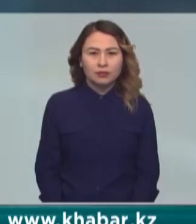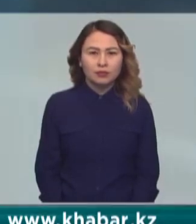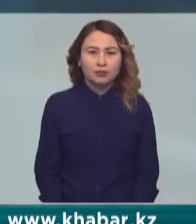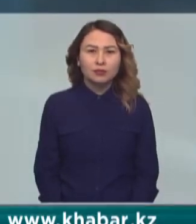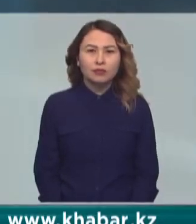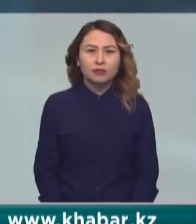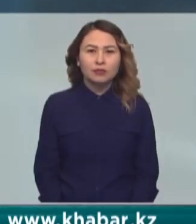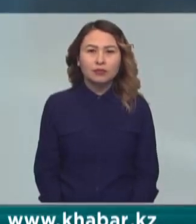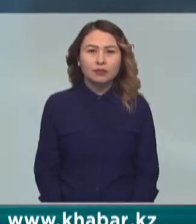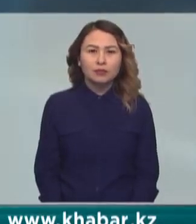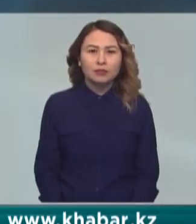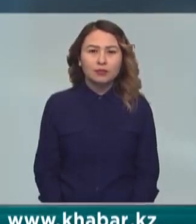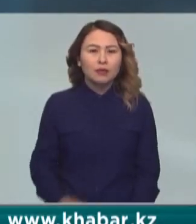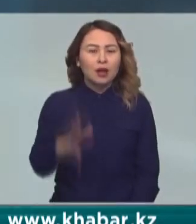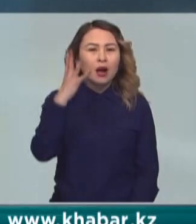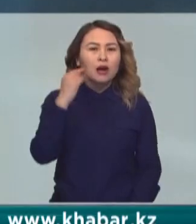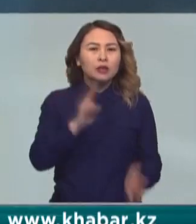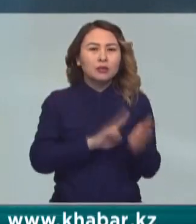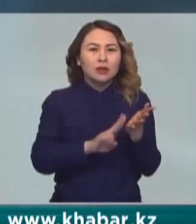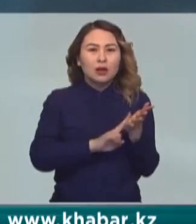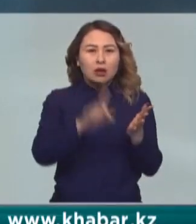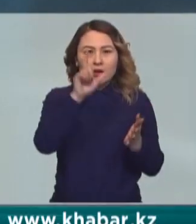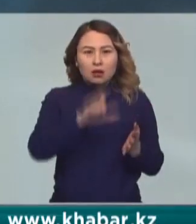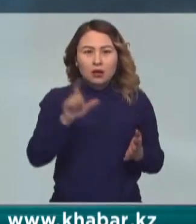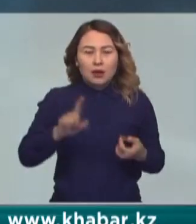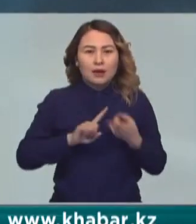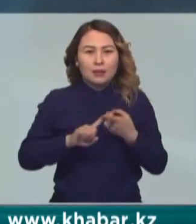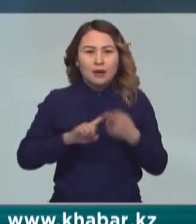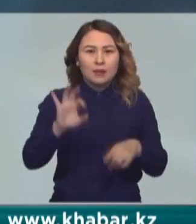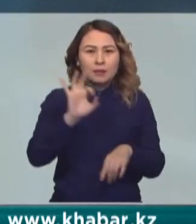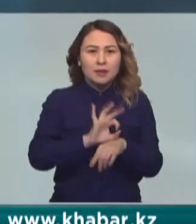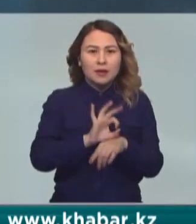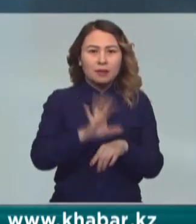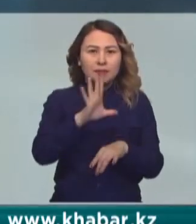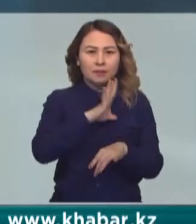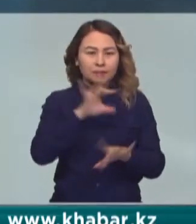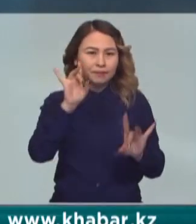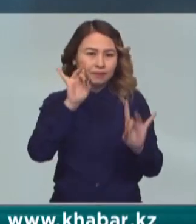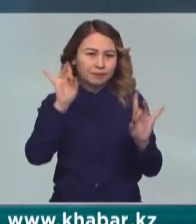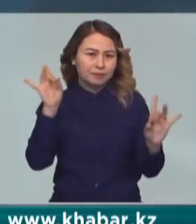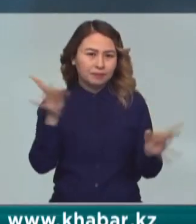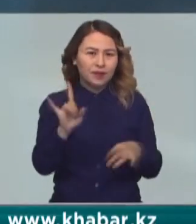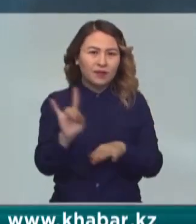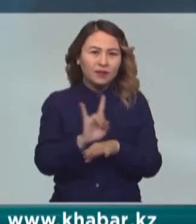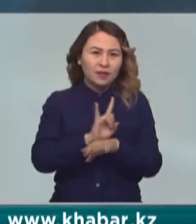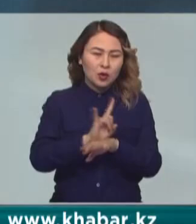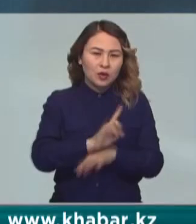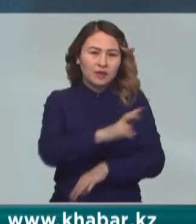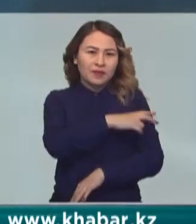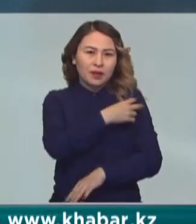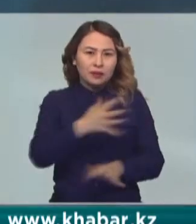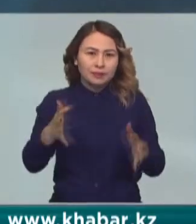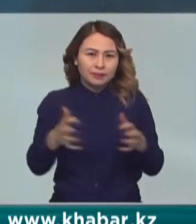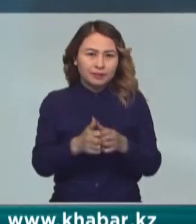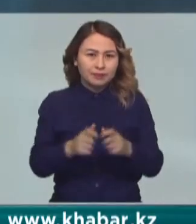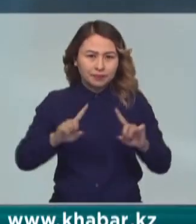Алматыда 70 адам коронавирус жұқтырды. деген жалған ақпарат таратқан дәрігер ұсталды.